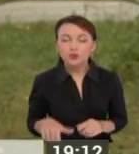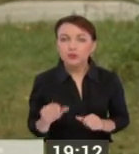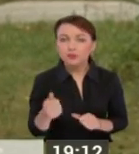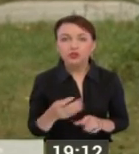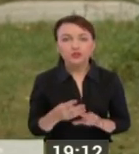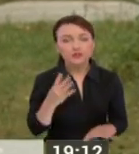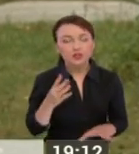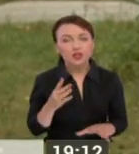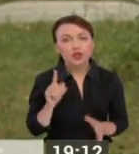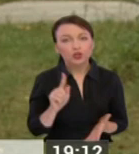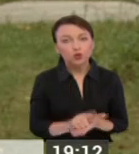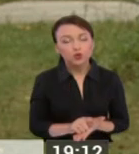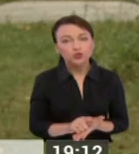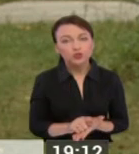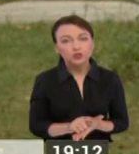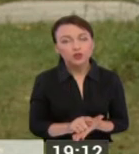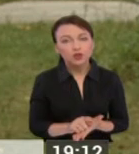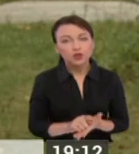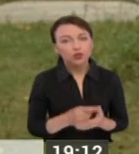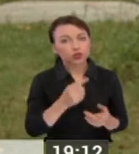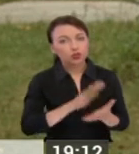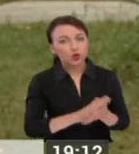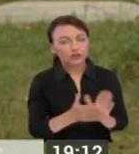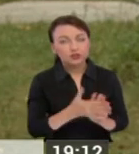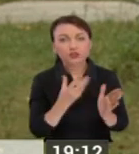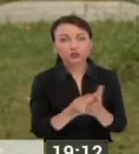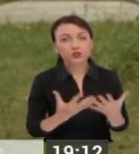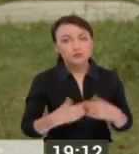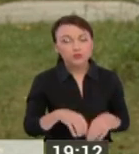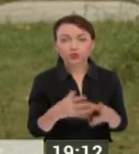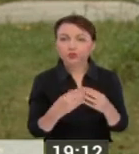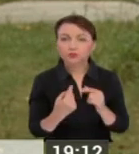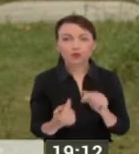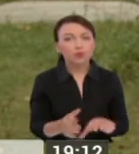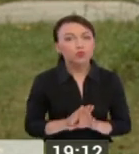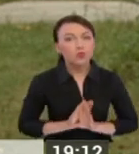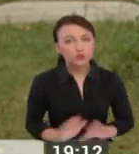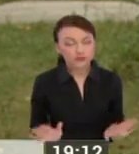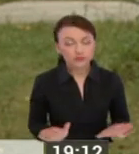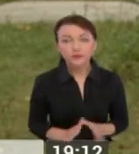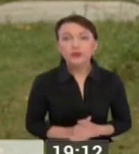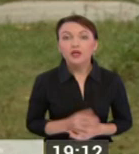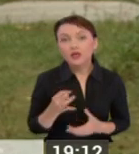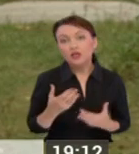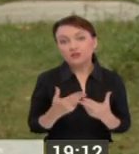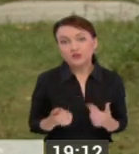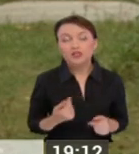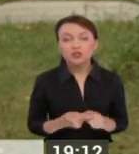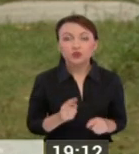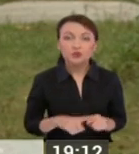все, повинна проговорити це в своїй родині, щоб члени родини були не проти. І, звісно, щоб